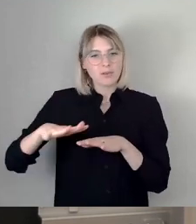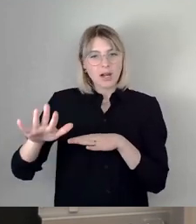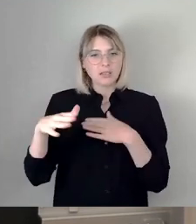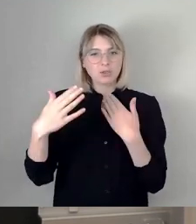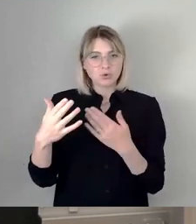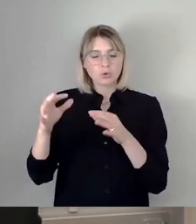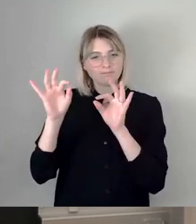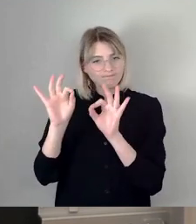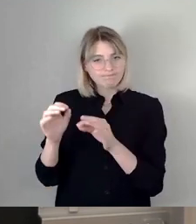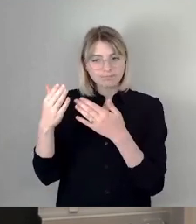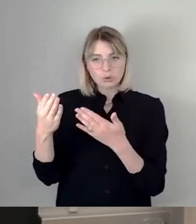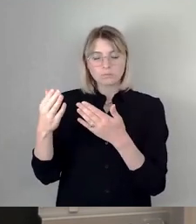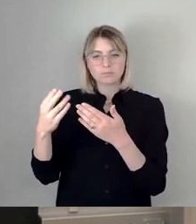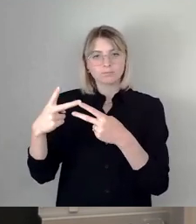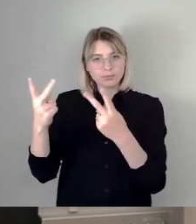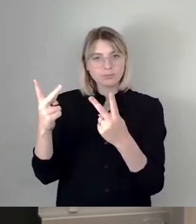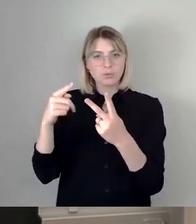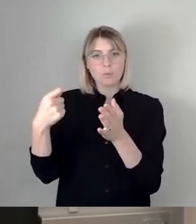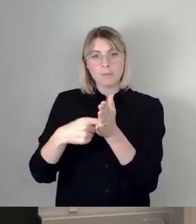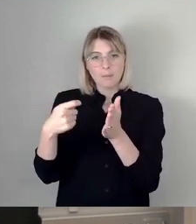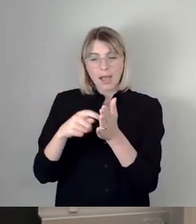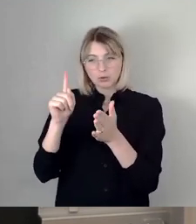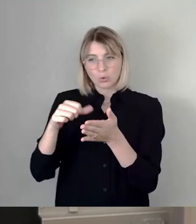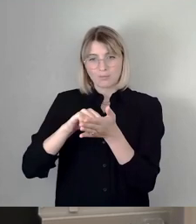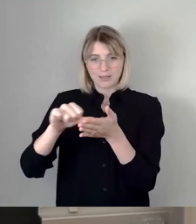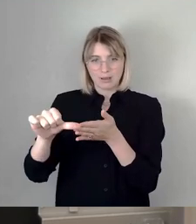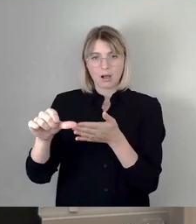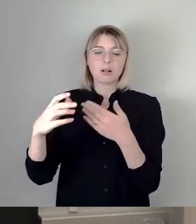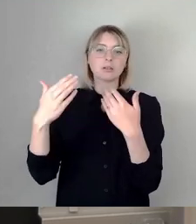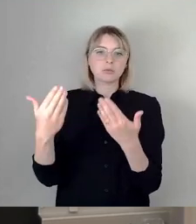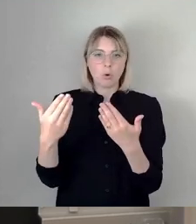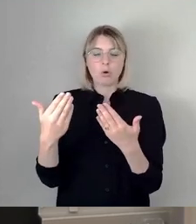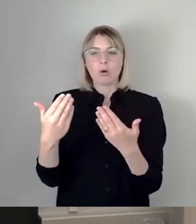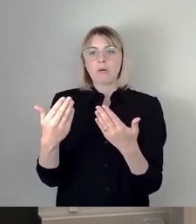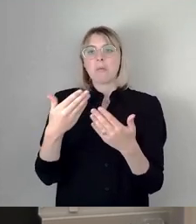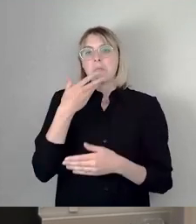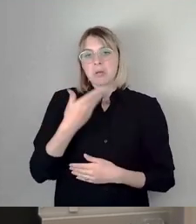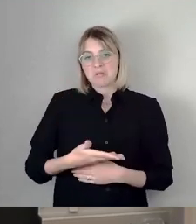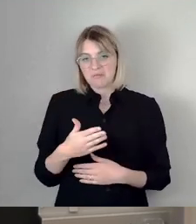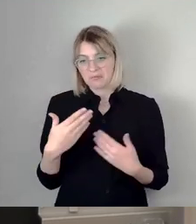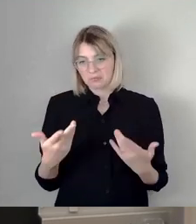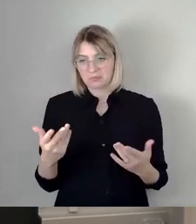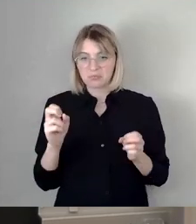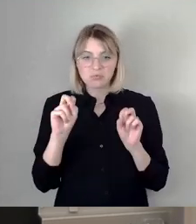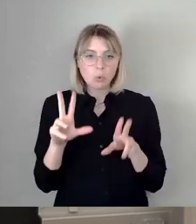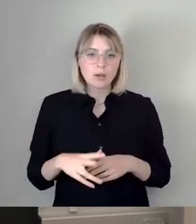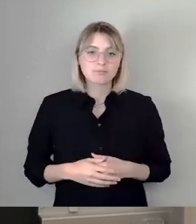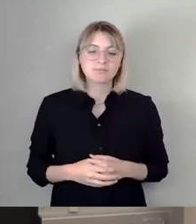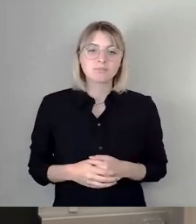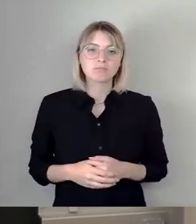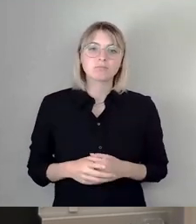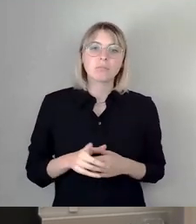der hier genannt worden ist, zu zahlen. Das erstaunt dann am Ende schon. Und ich habe manchmal auch den